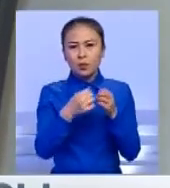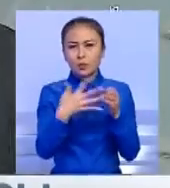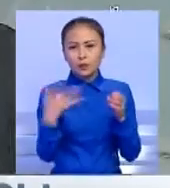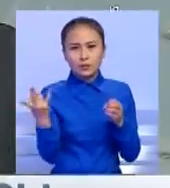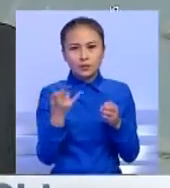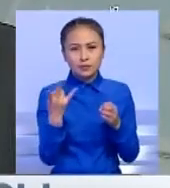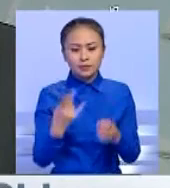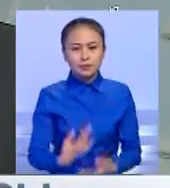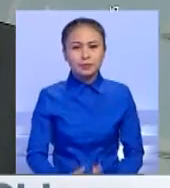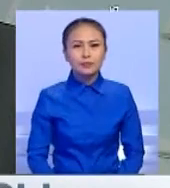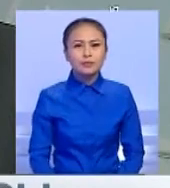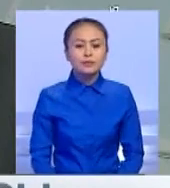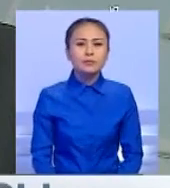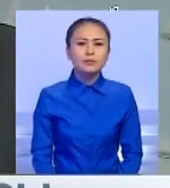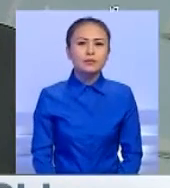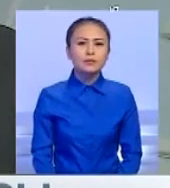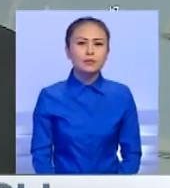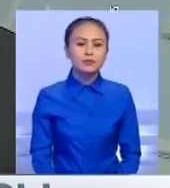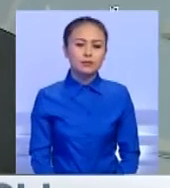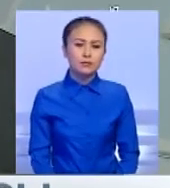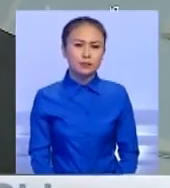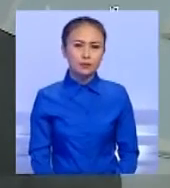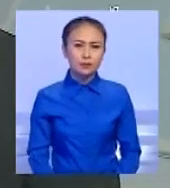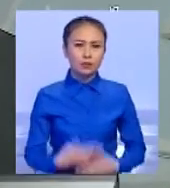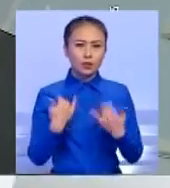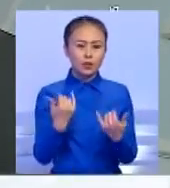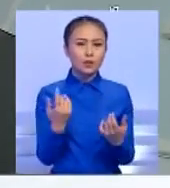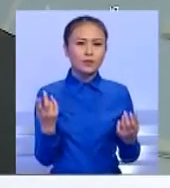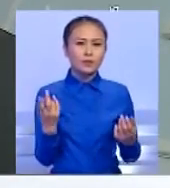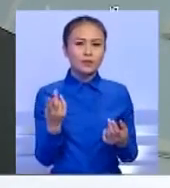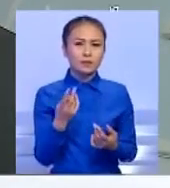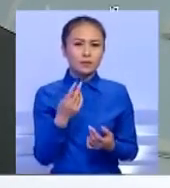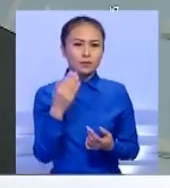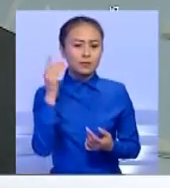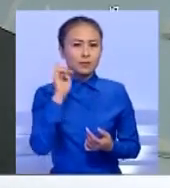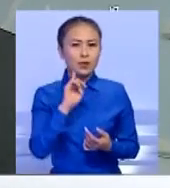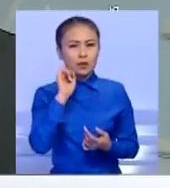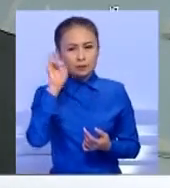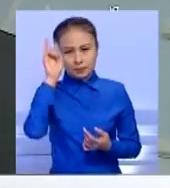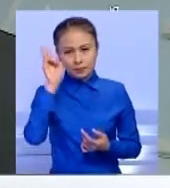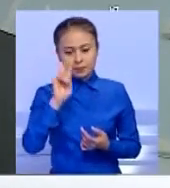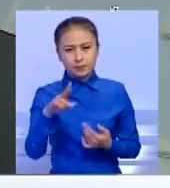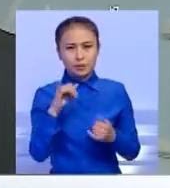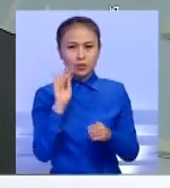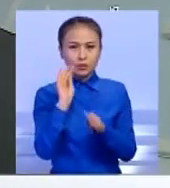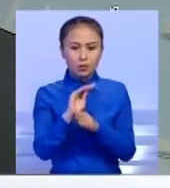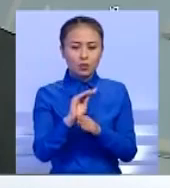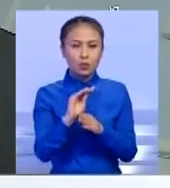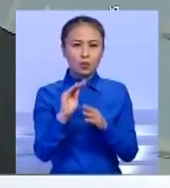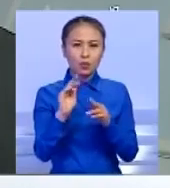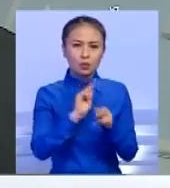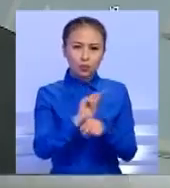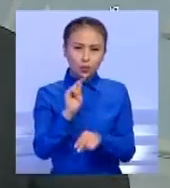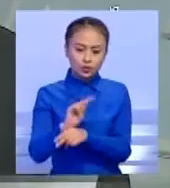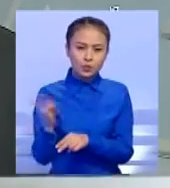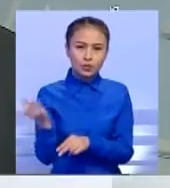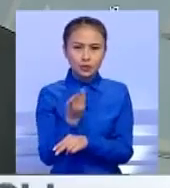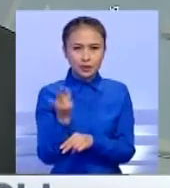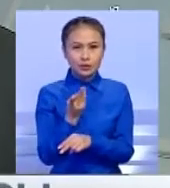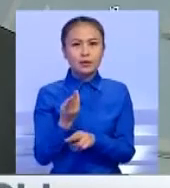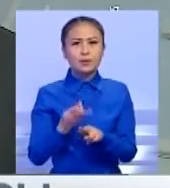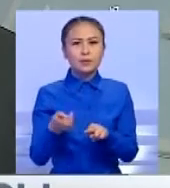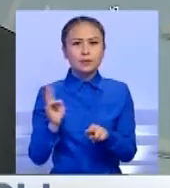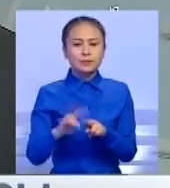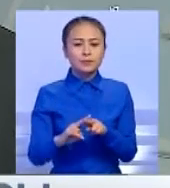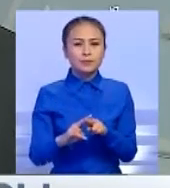керек. Ең бірінші балаларды қайда жіберетінін білмейдік. Ол балаларды енді жалпы қоғамда үйрету керек қой. Ол бала бір орын алу керек